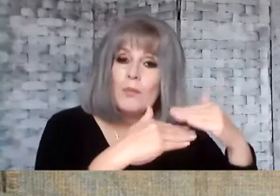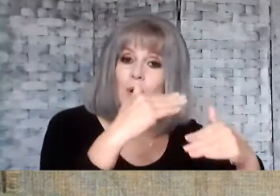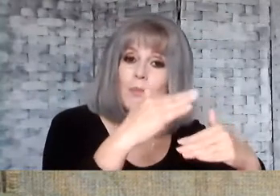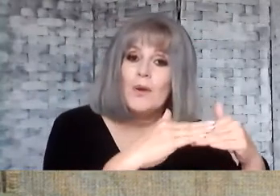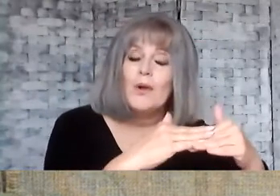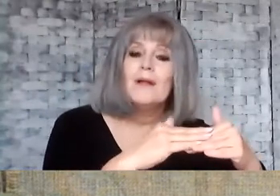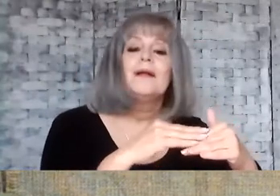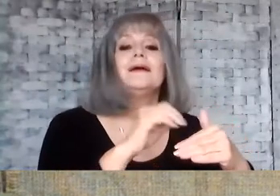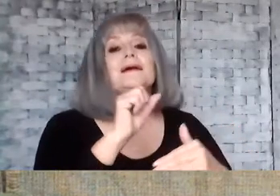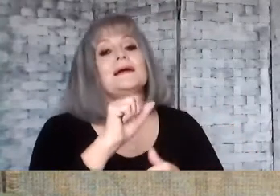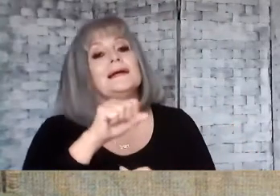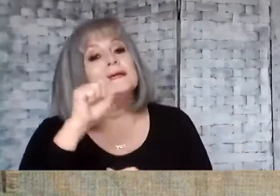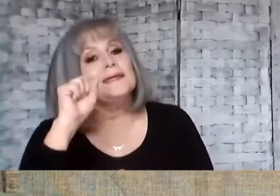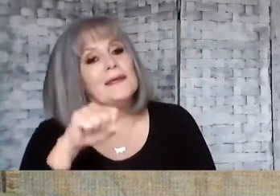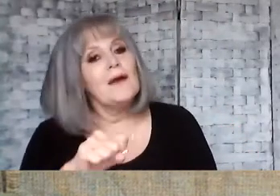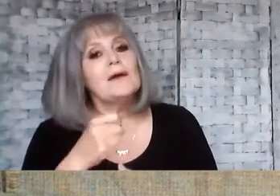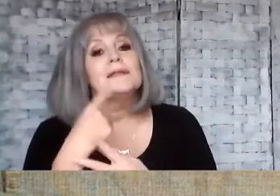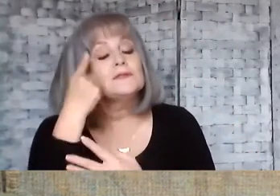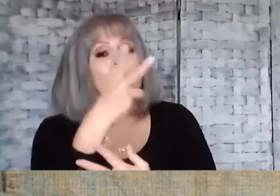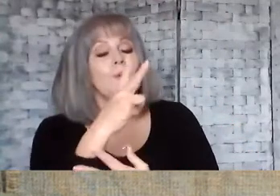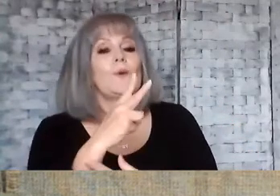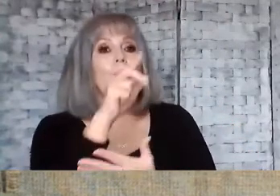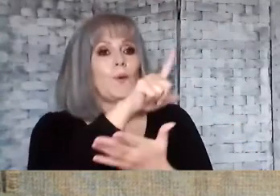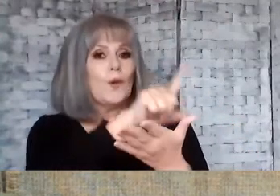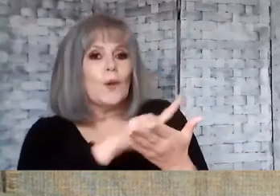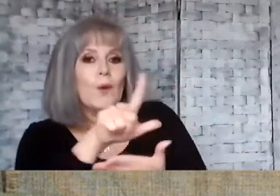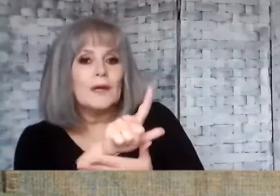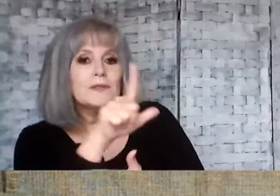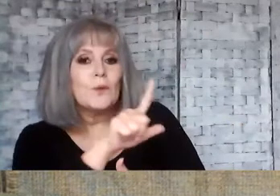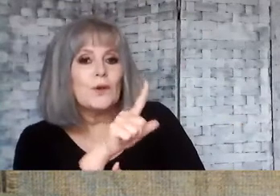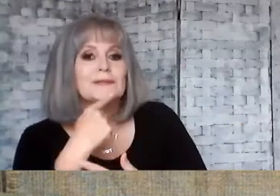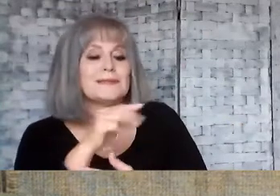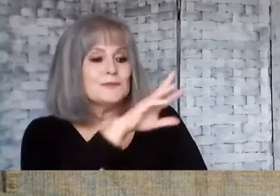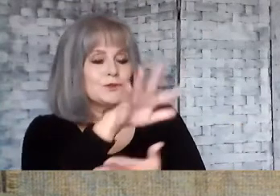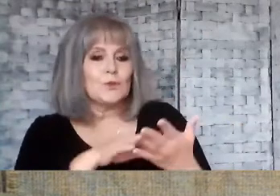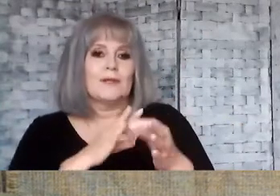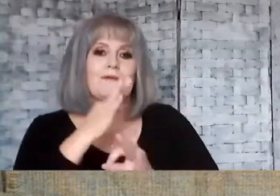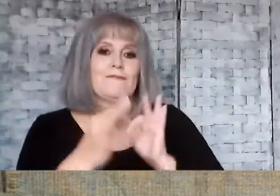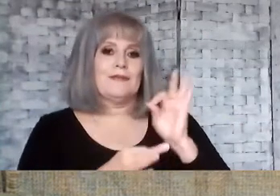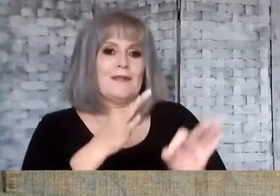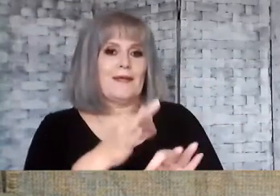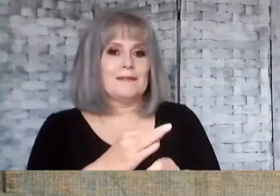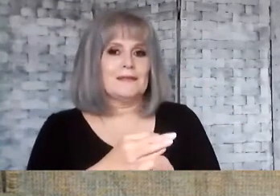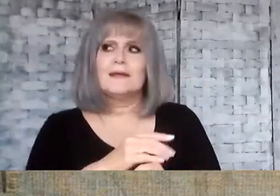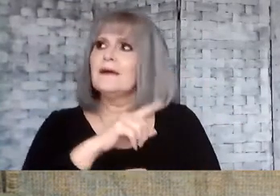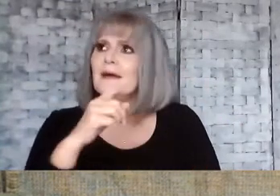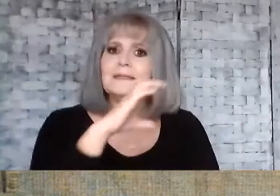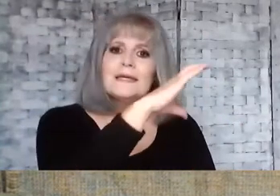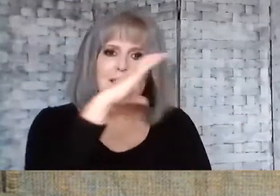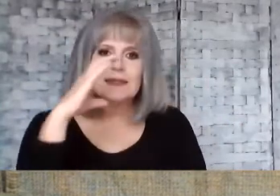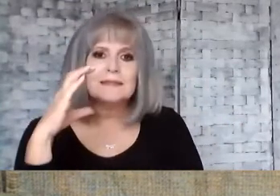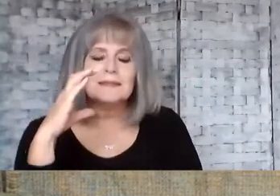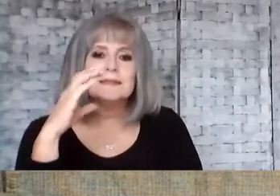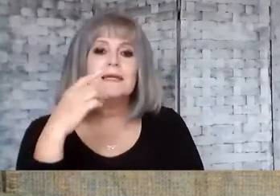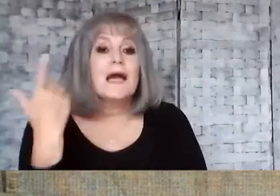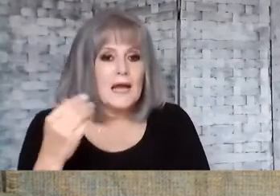bou. En vriende, dit is precies hoe Lukas die story van Jesus vertel. Hy is nie die Christus